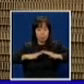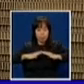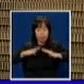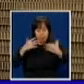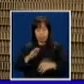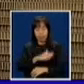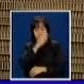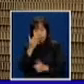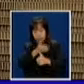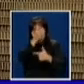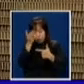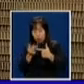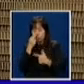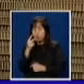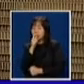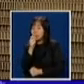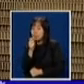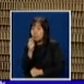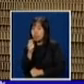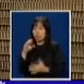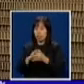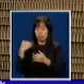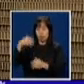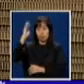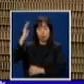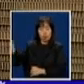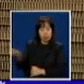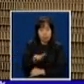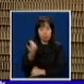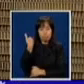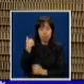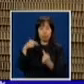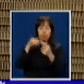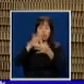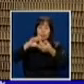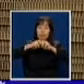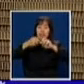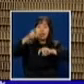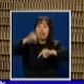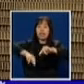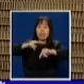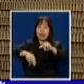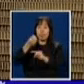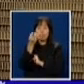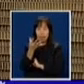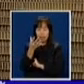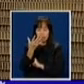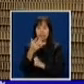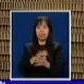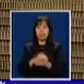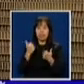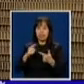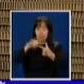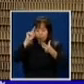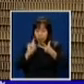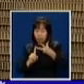ไปดูการสัมภาษณ์นะครับโดยพิธีกรรับเชิญโดยเฉพาะอย่างยิ่งในเรื่องของปัญหาไข่แล้วก็ในช่วงท้ายของรายการก็จะมีบร